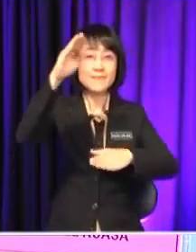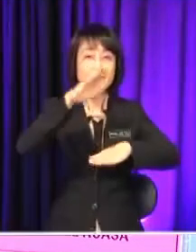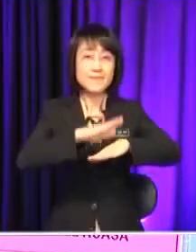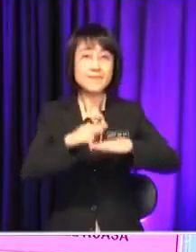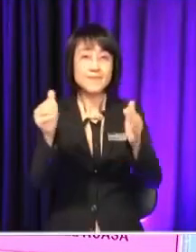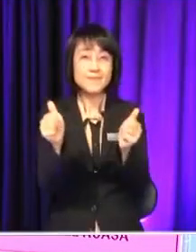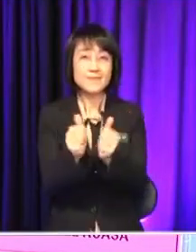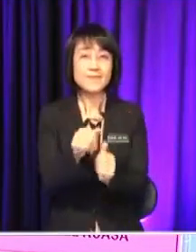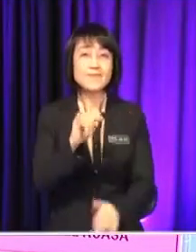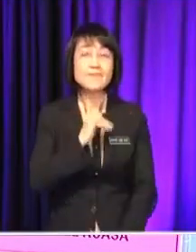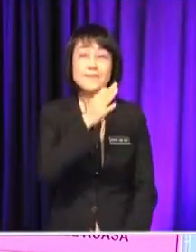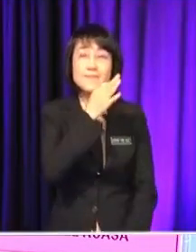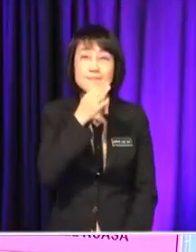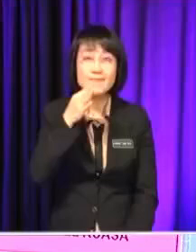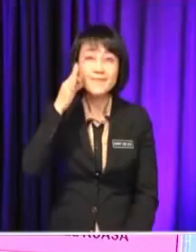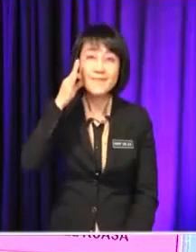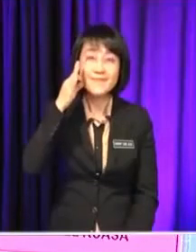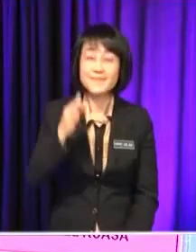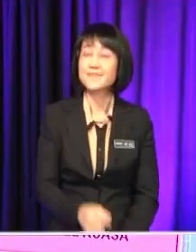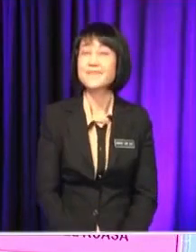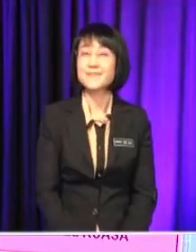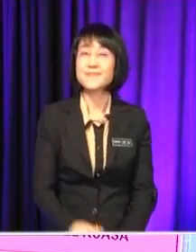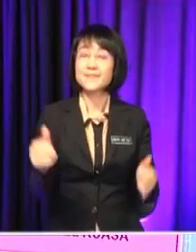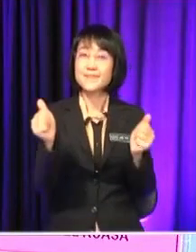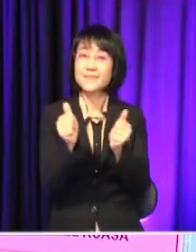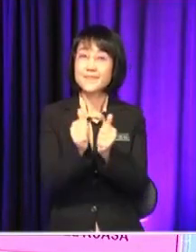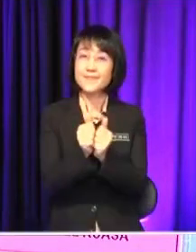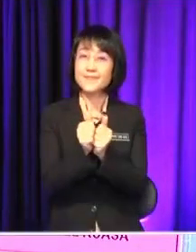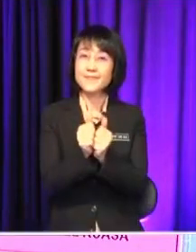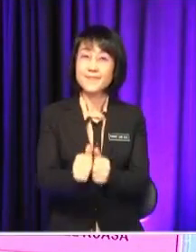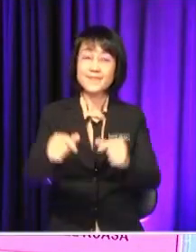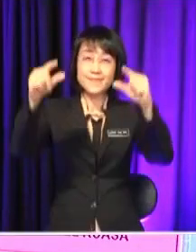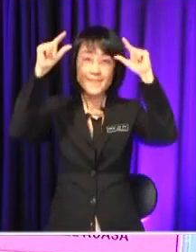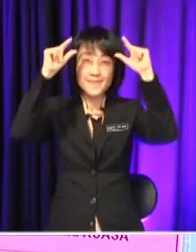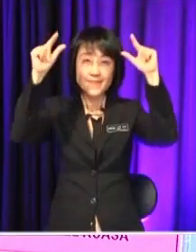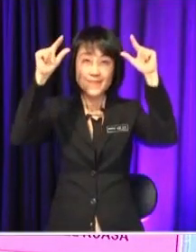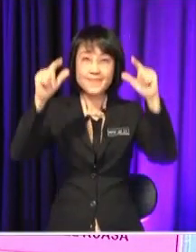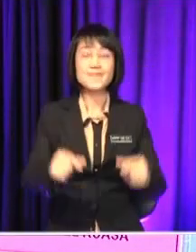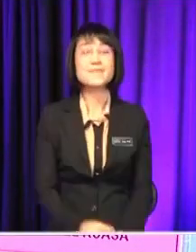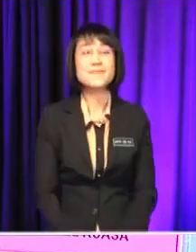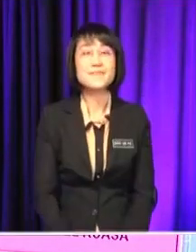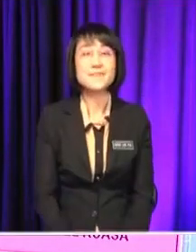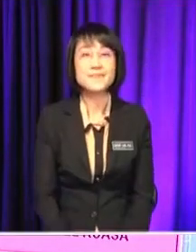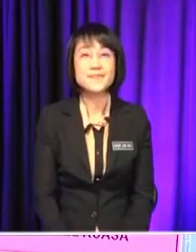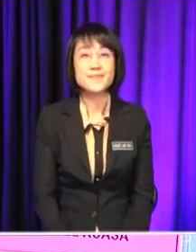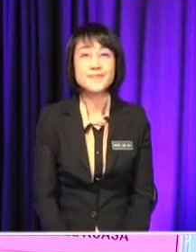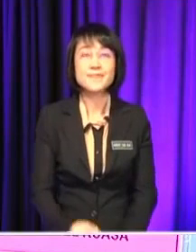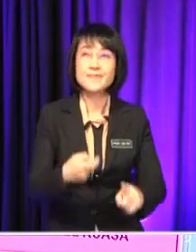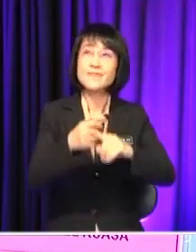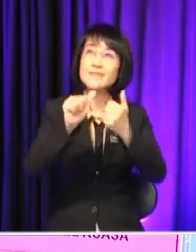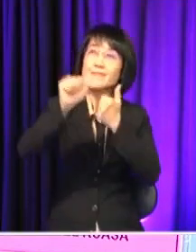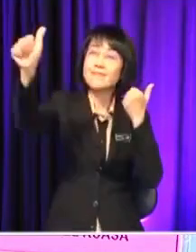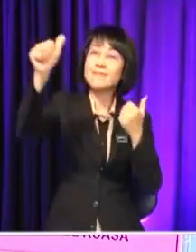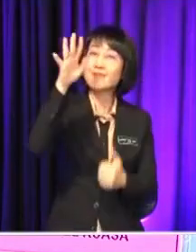pada hari ini hari ini Emang kita akan bersama-sama dengan seorang guru yang sungguh cuma pada hari ini daripada jauh